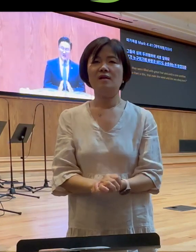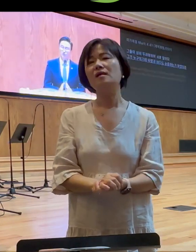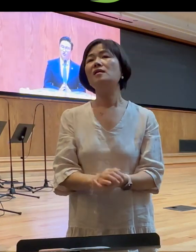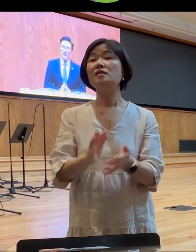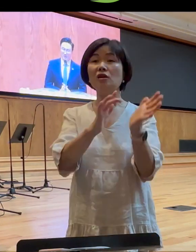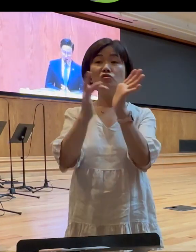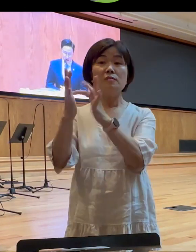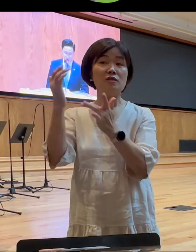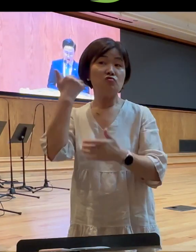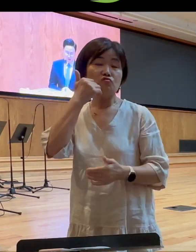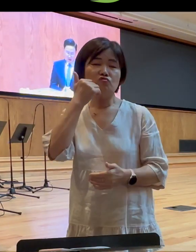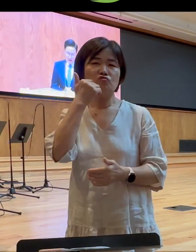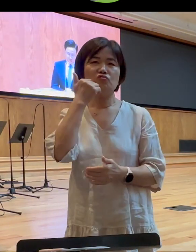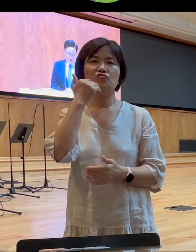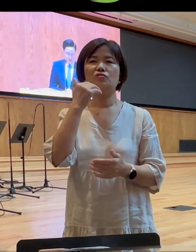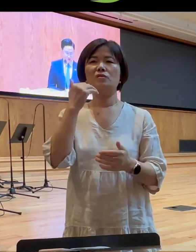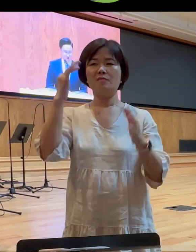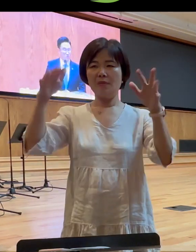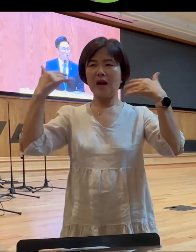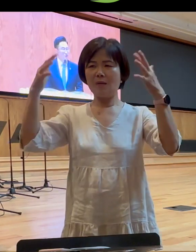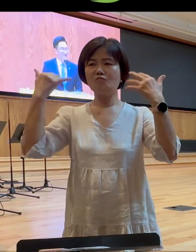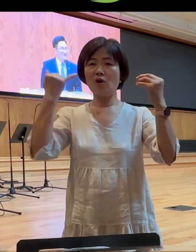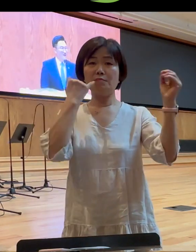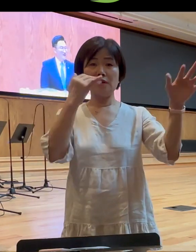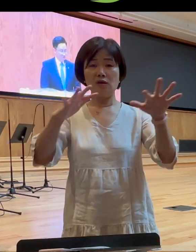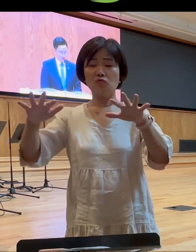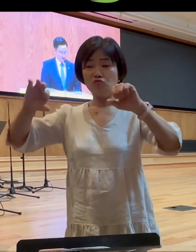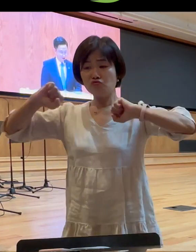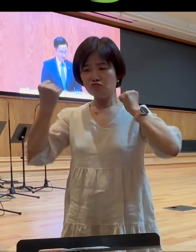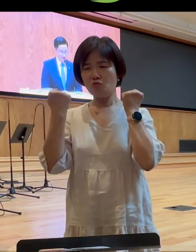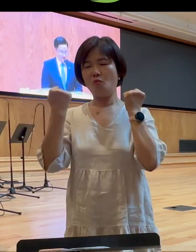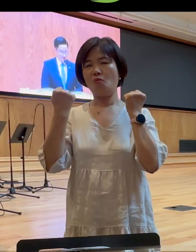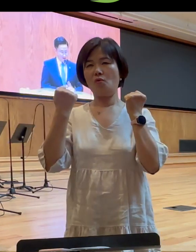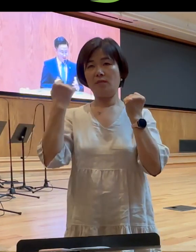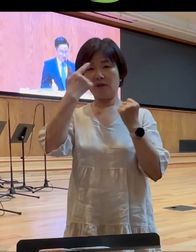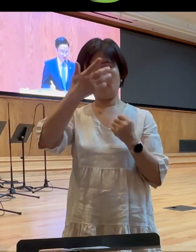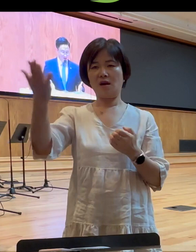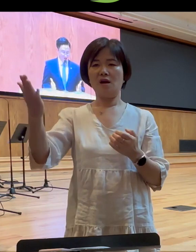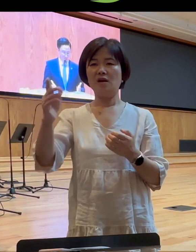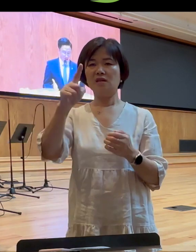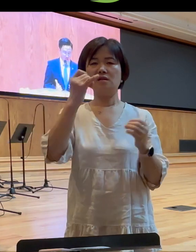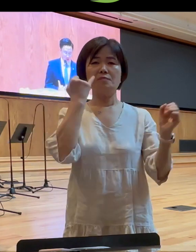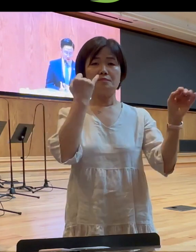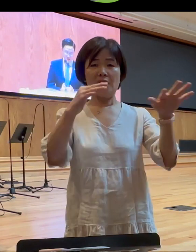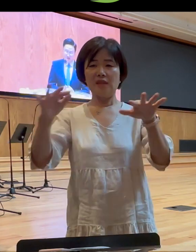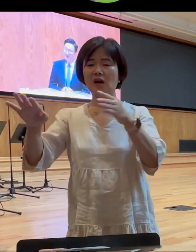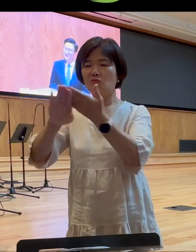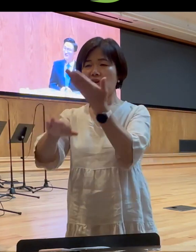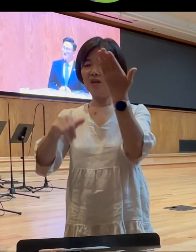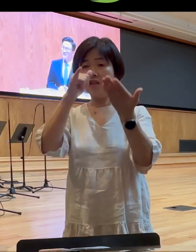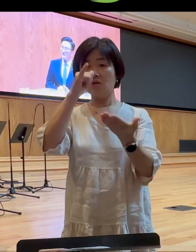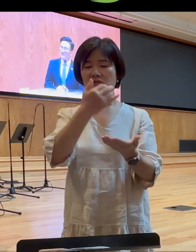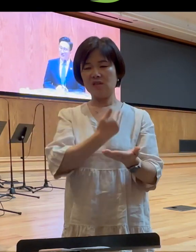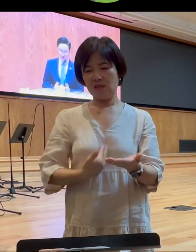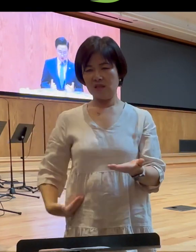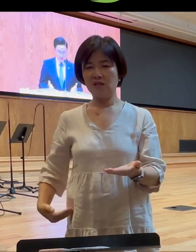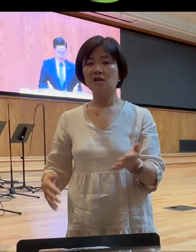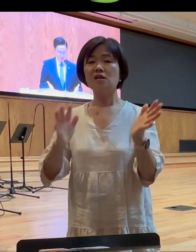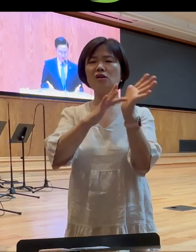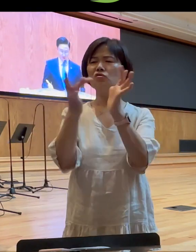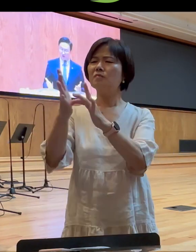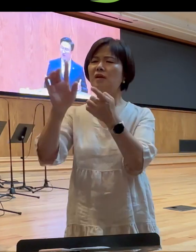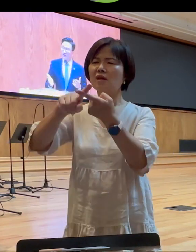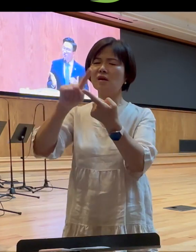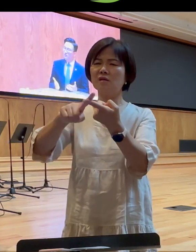그가 누구이기에 바람과 바다도 순종하는가 하였더라. 당시 갈릴리 바다 위에 있던 제자들은 예수님에